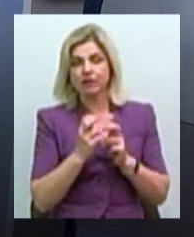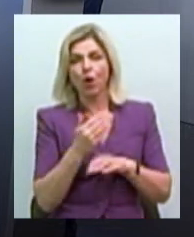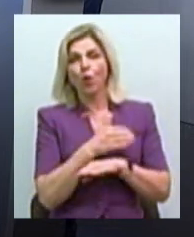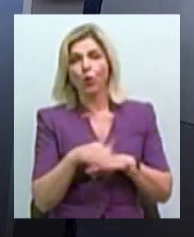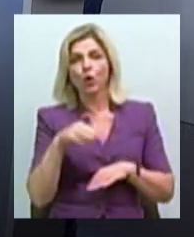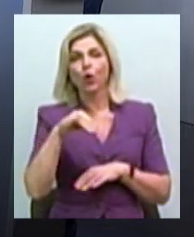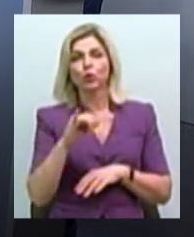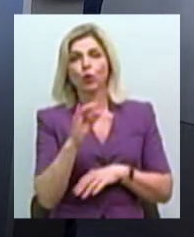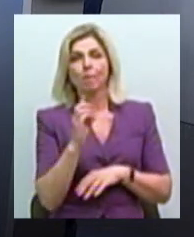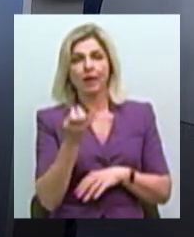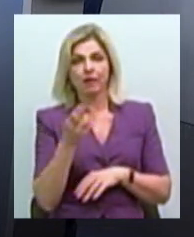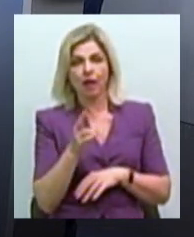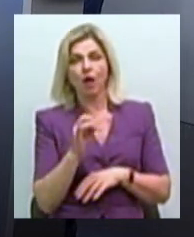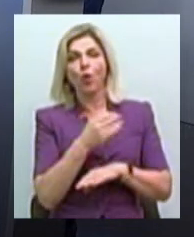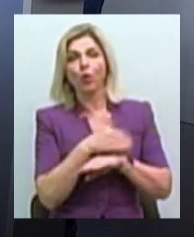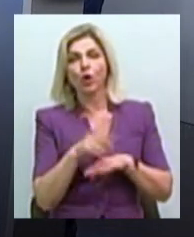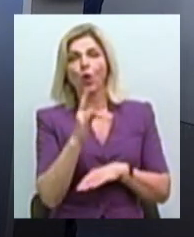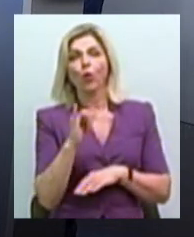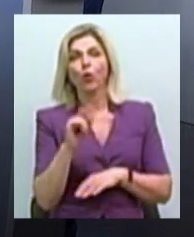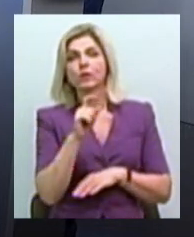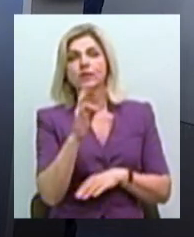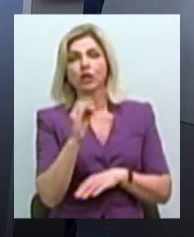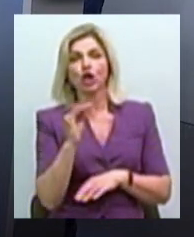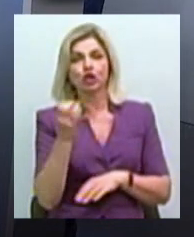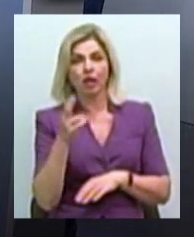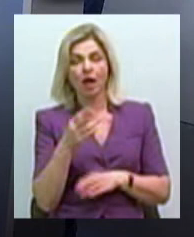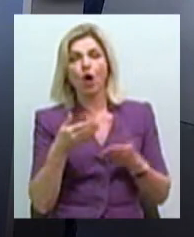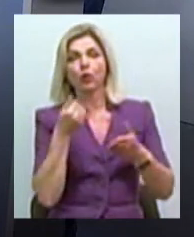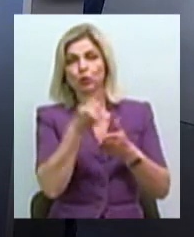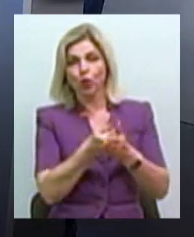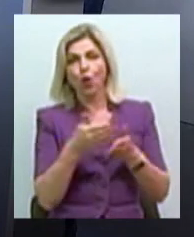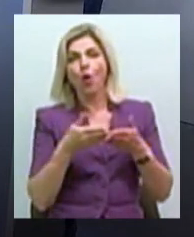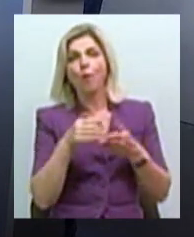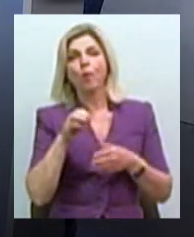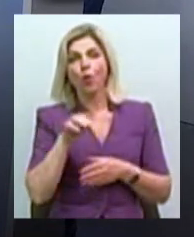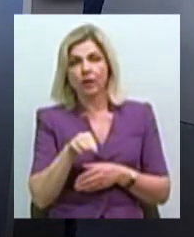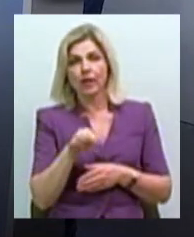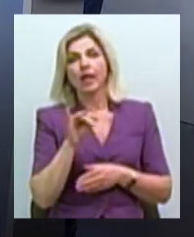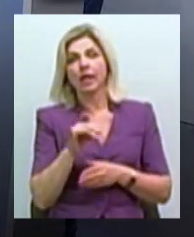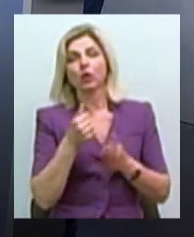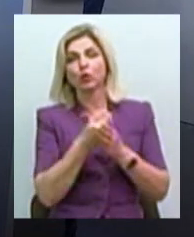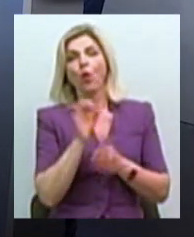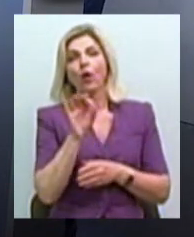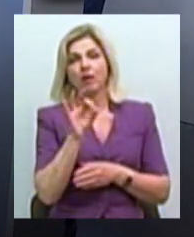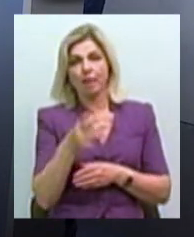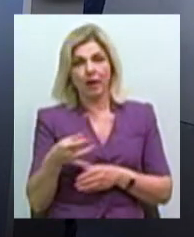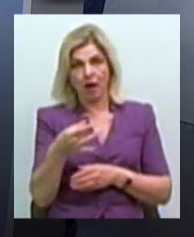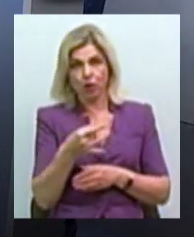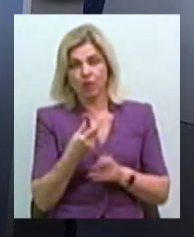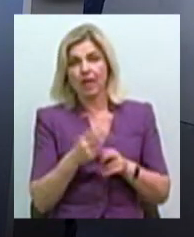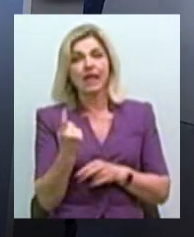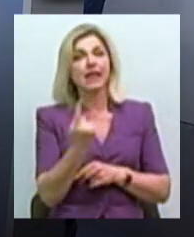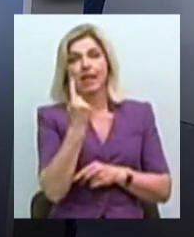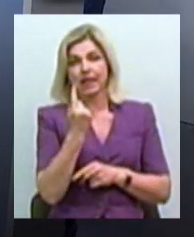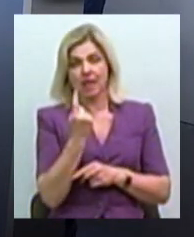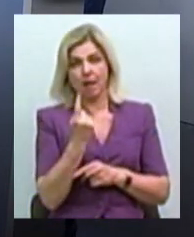улице Кузнечной в порты. Либо транспорт, который идет на корабельный район, там тоже у нас находится. Это единый маршрут, за яким? Это единый